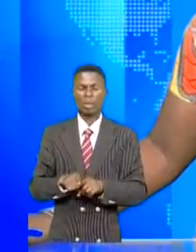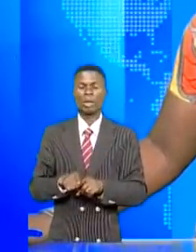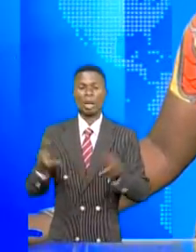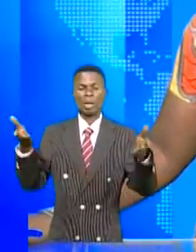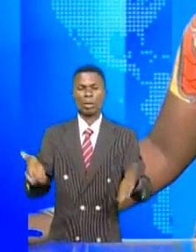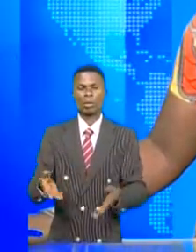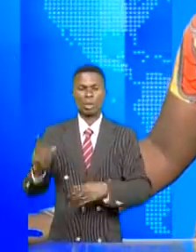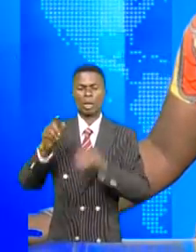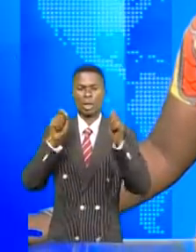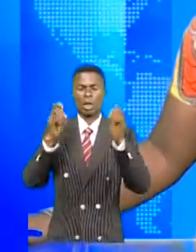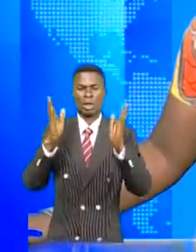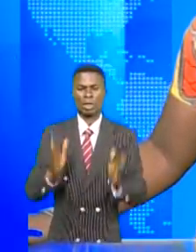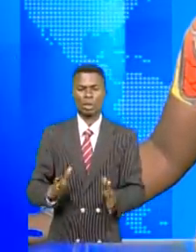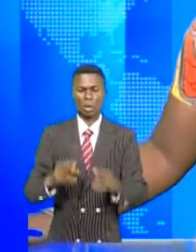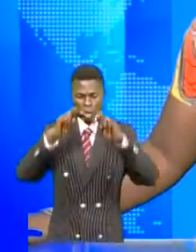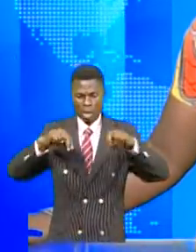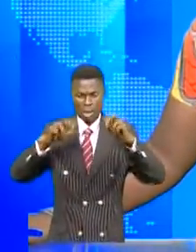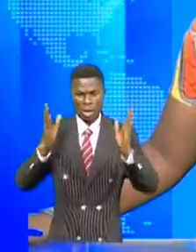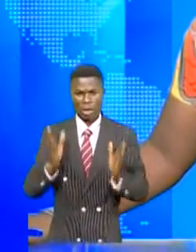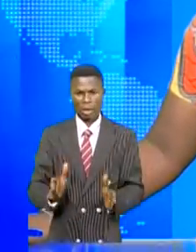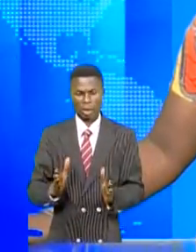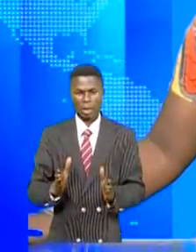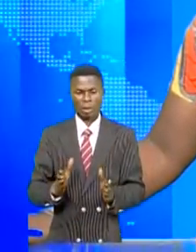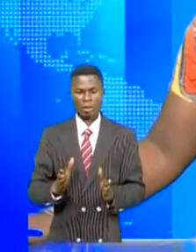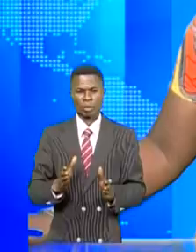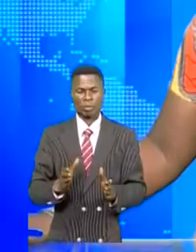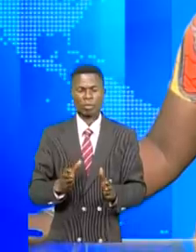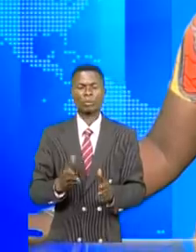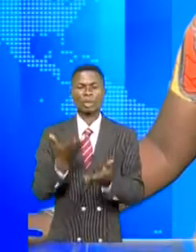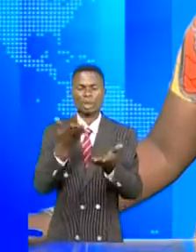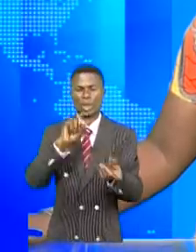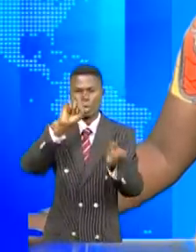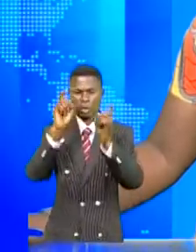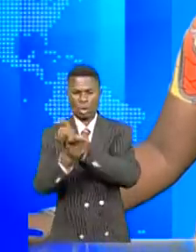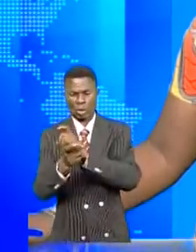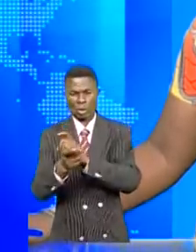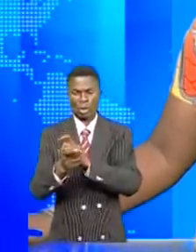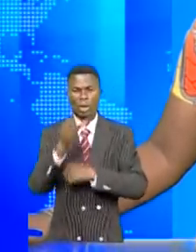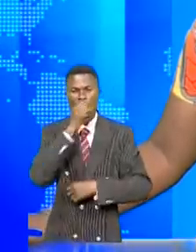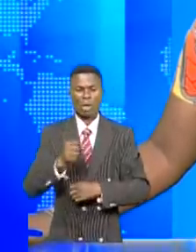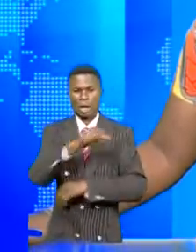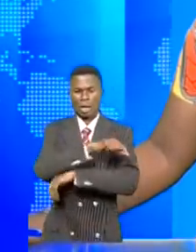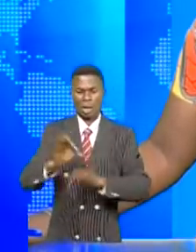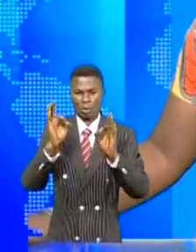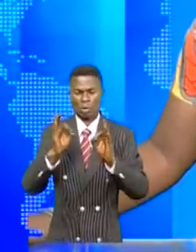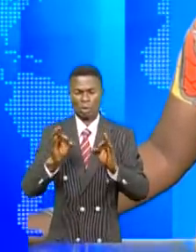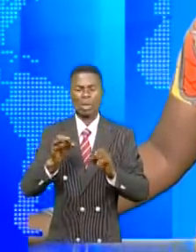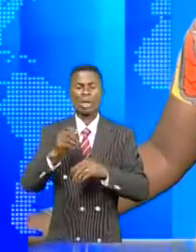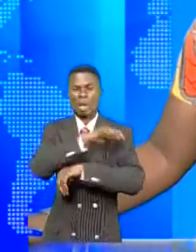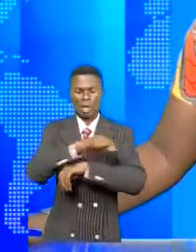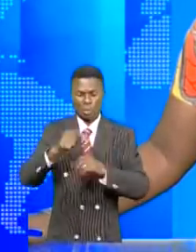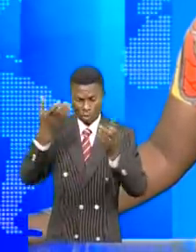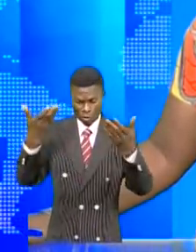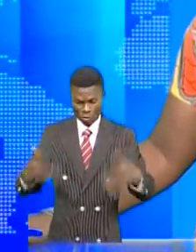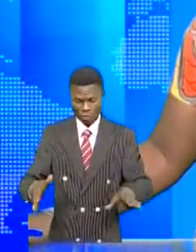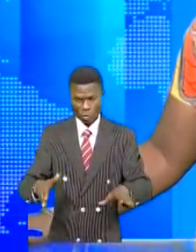les journalistes analystes parce qu'il a conduit la transition entre l'ancien bureau et le bureau définitif du Sénat de